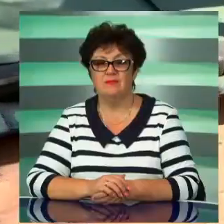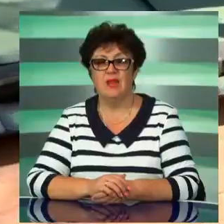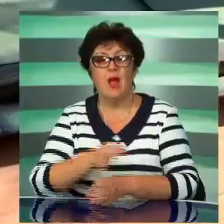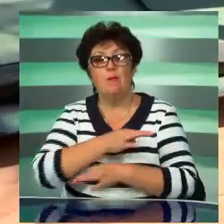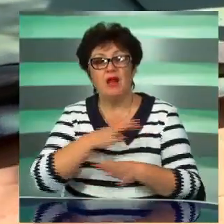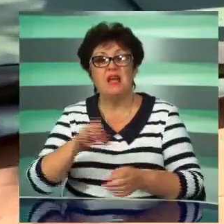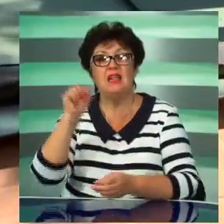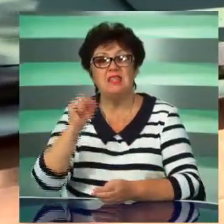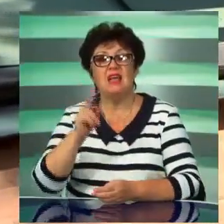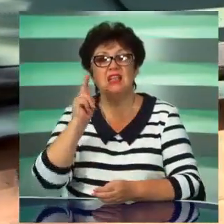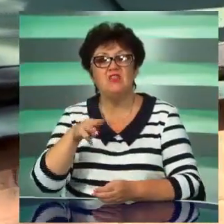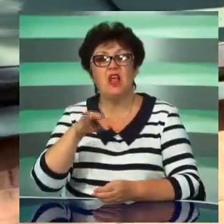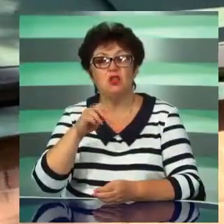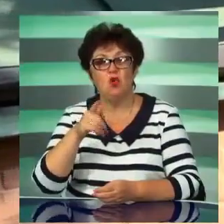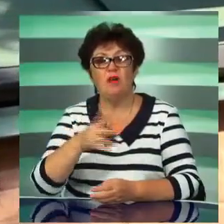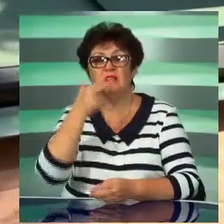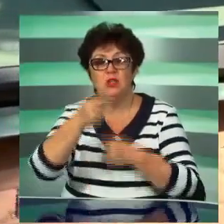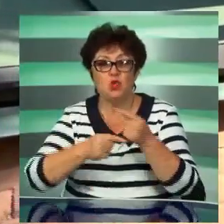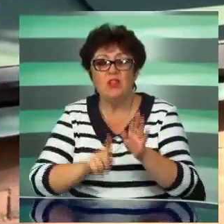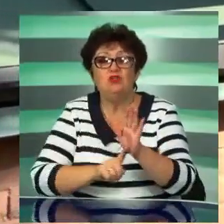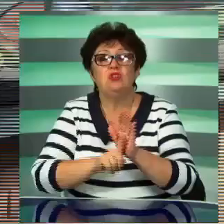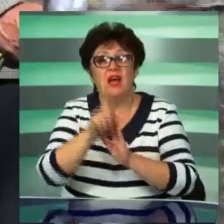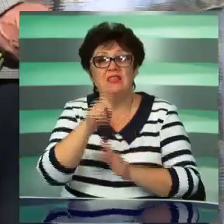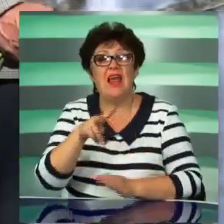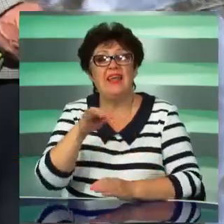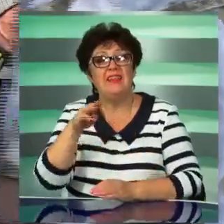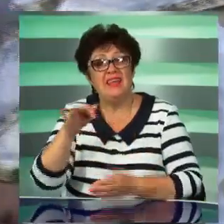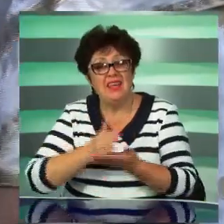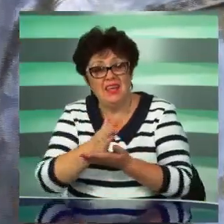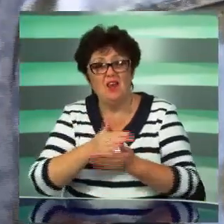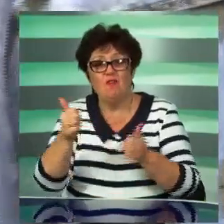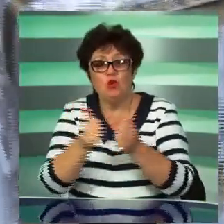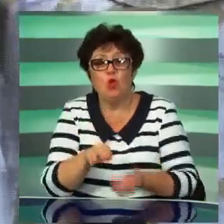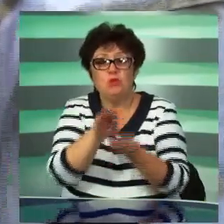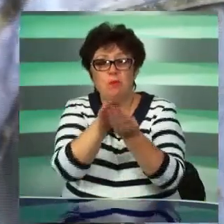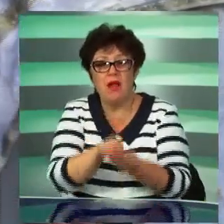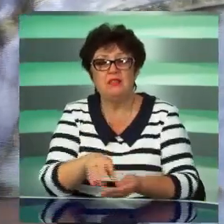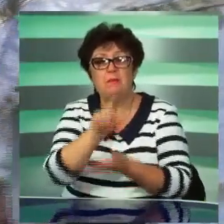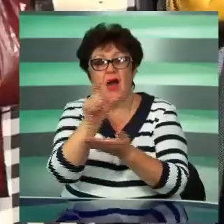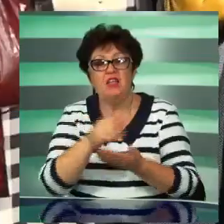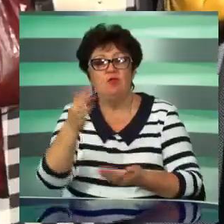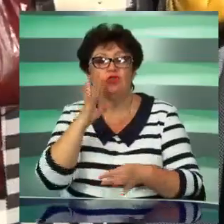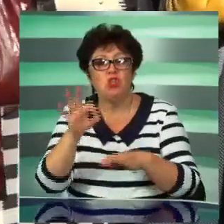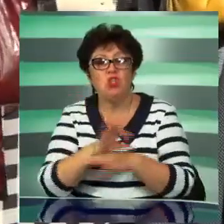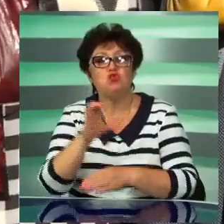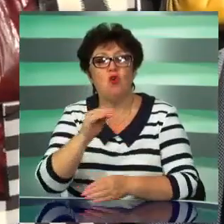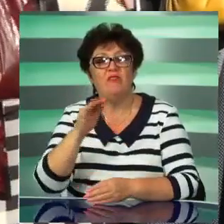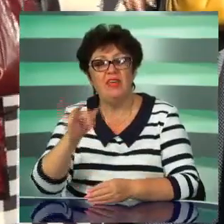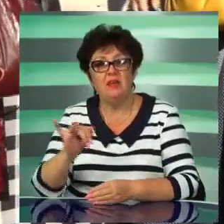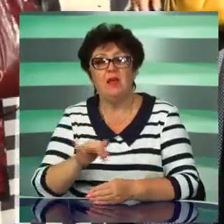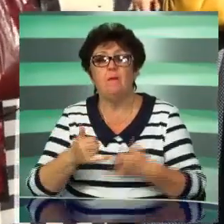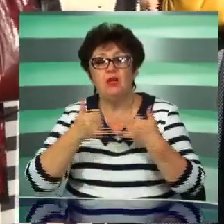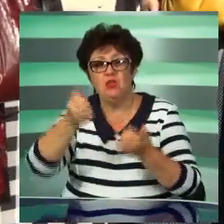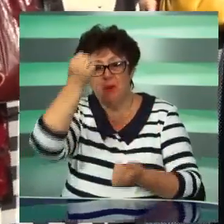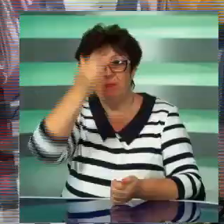Праздник Алексея Константиновича Толстого традиционно начинают с литии возле усыпальницы поэта и его жены Софьи. Почтить